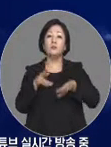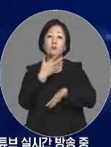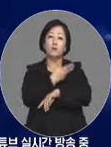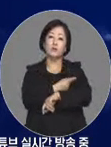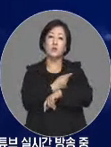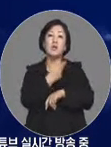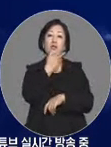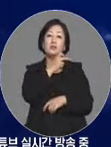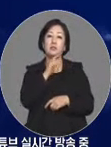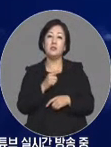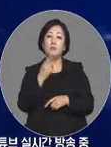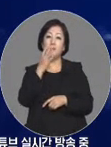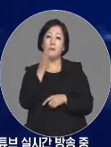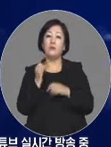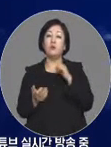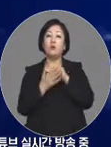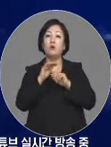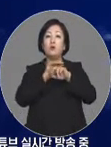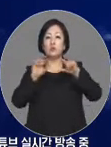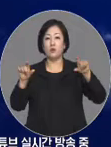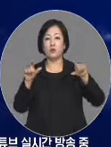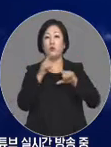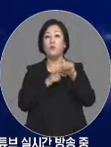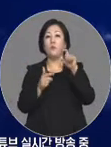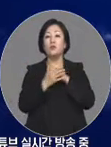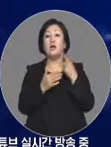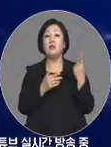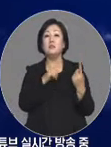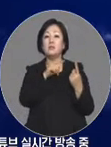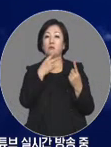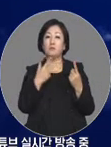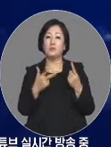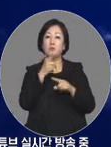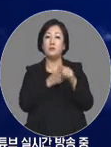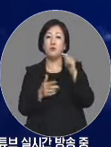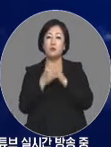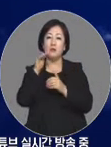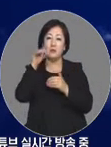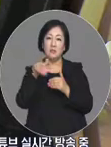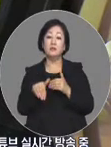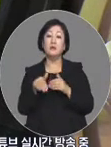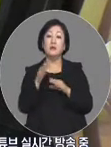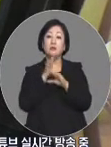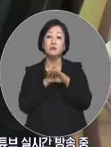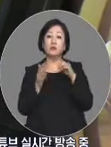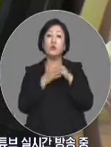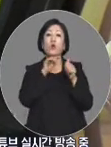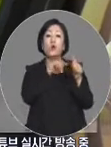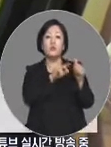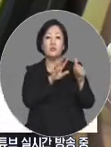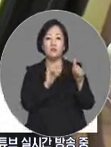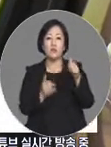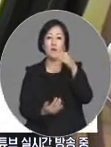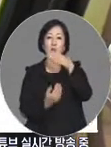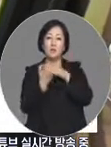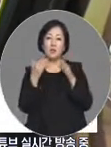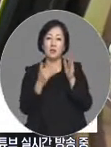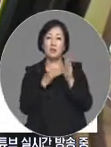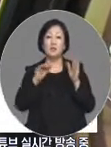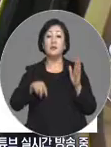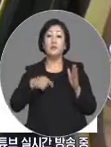12.3% 로 전국 평균 보다 1.7% 포인트 났습니다 박신자 발생하고